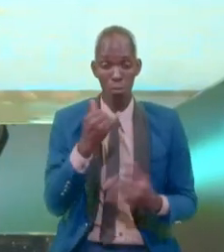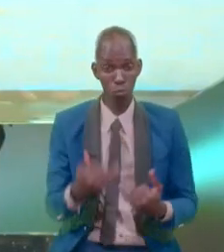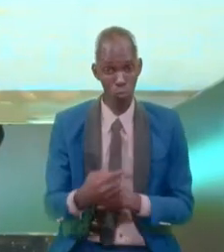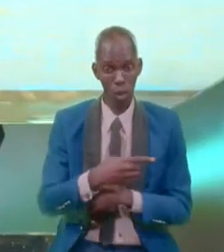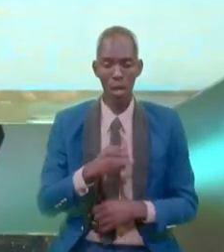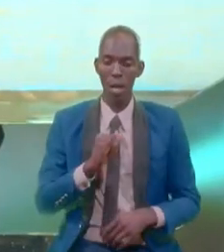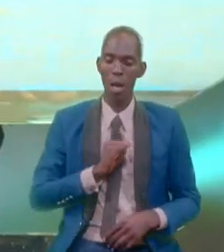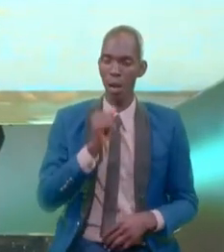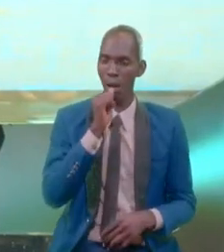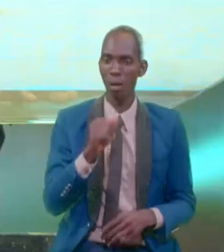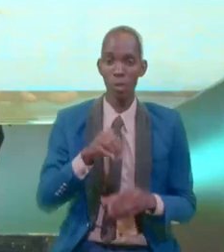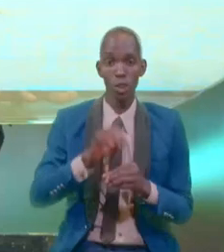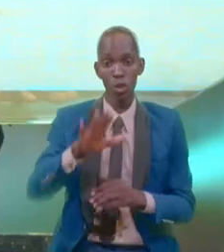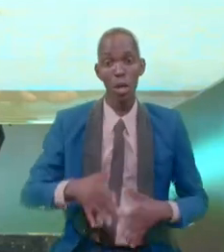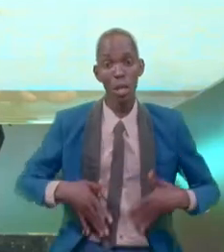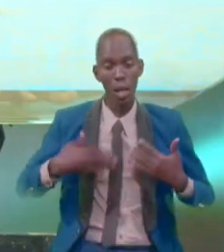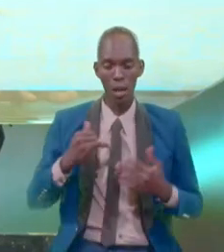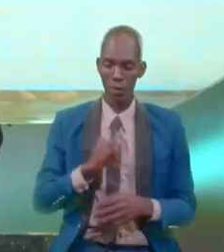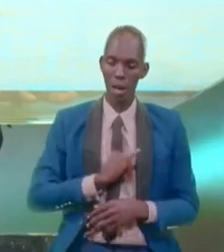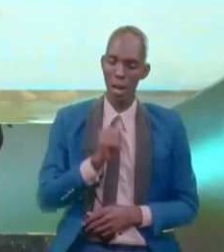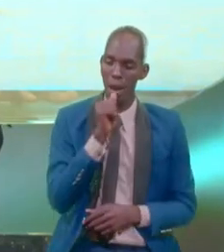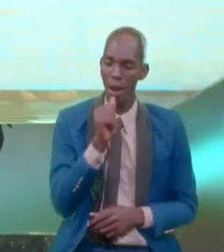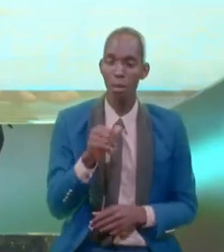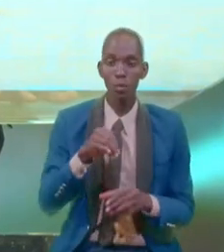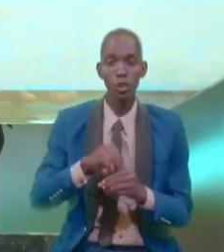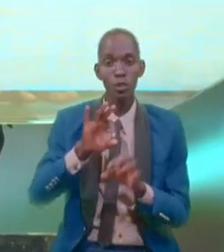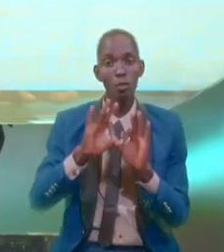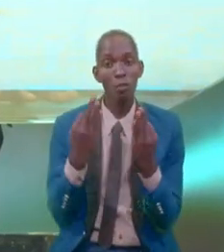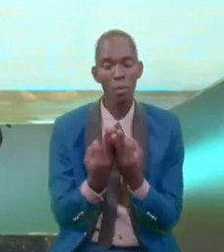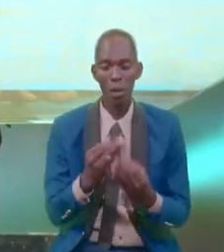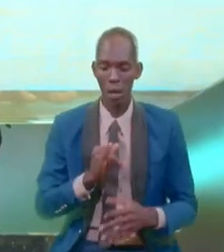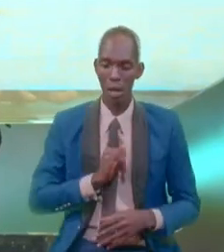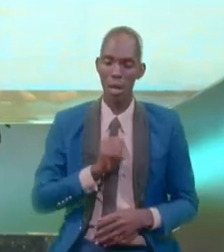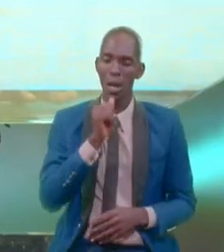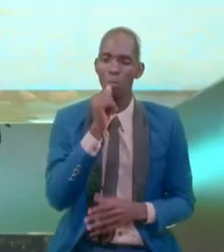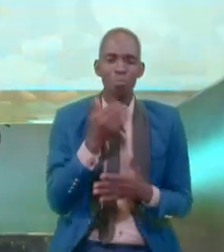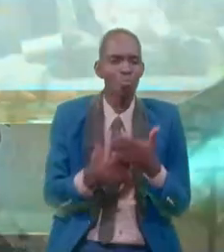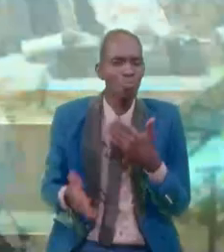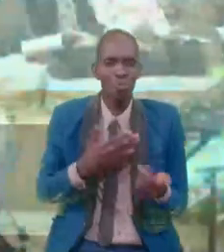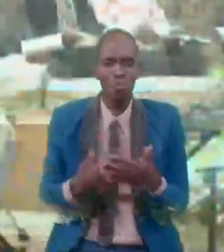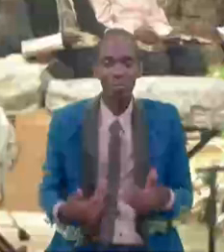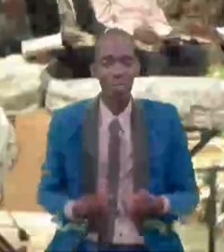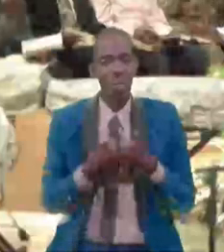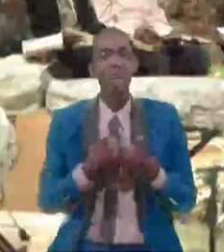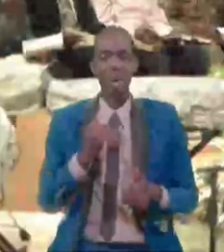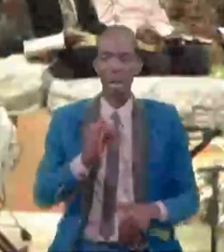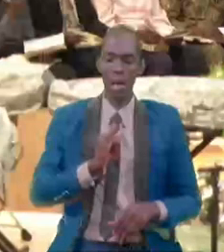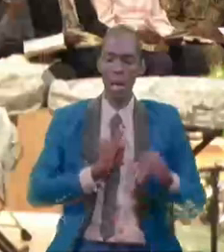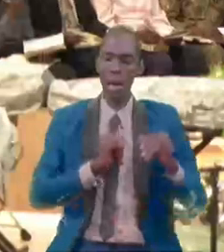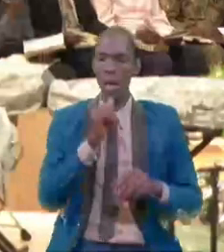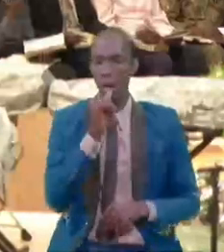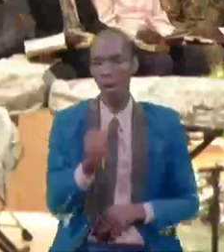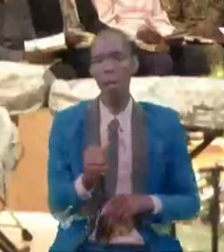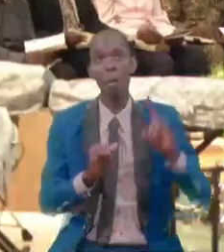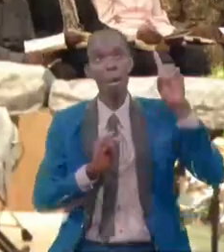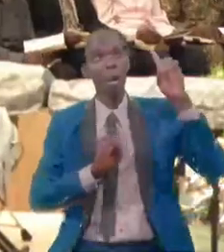Dans votre vie, je suis. Dans votre famille, je suis. Quel que soit le défi, je suis.